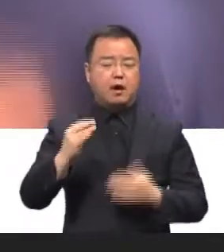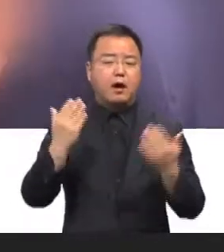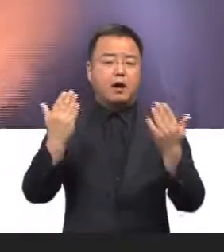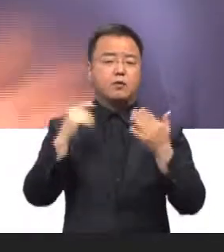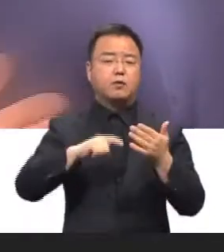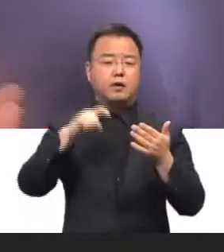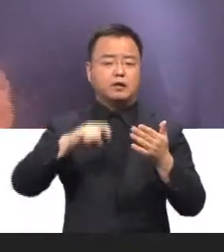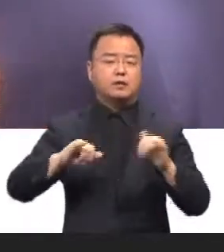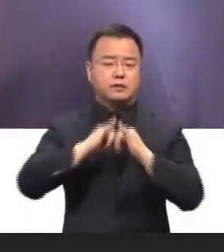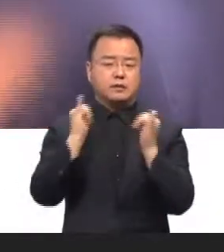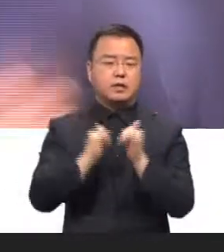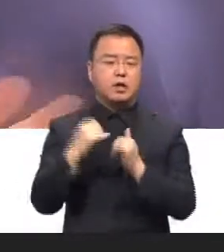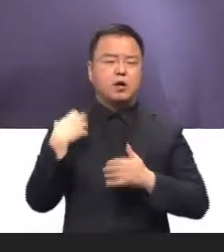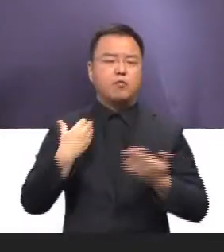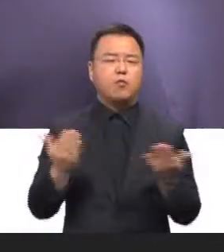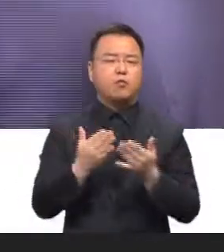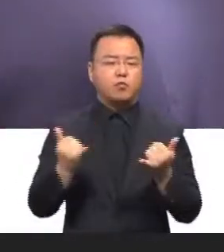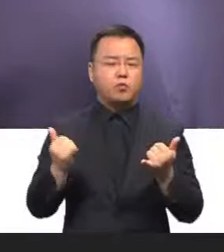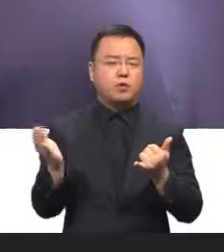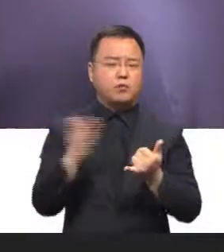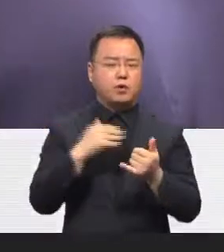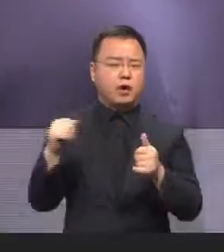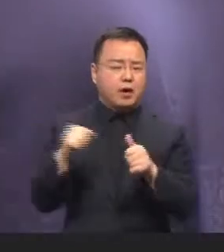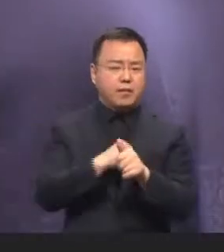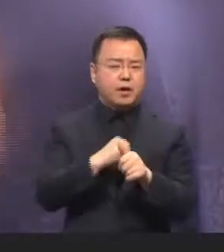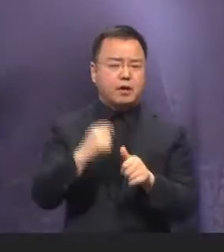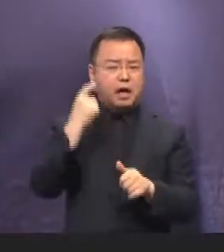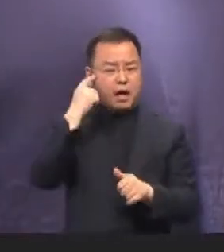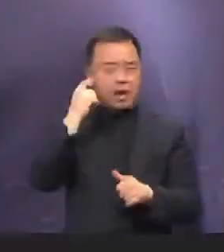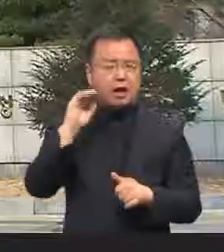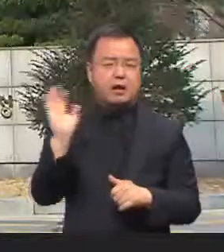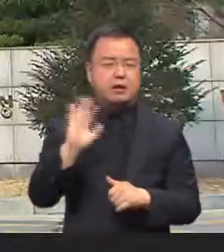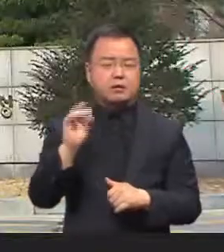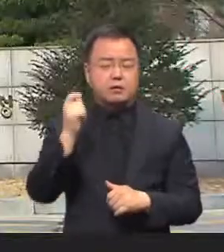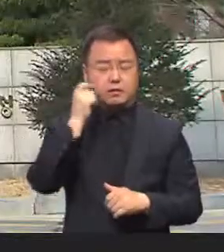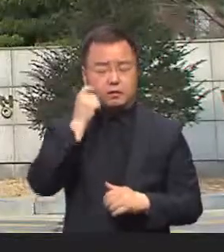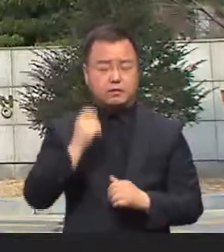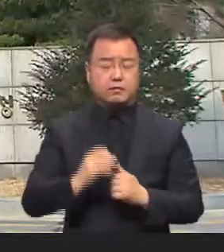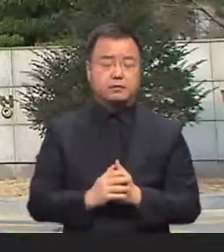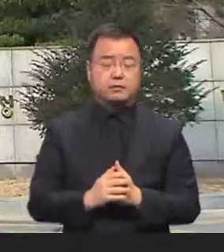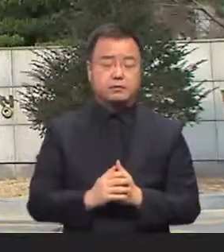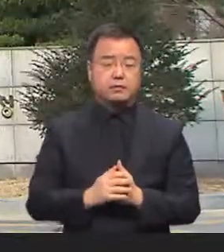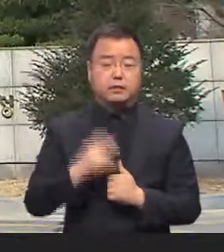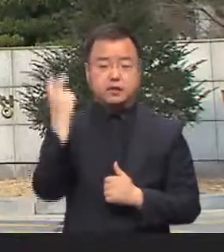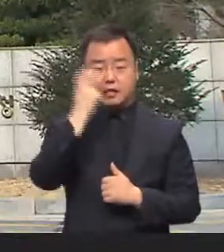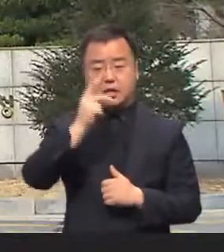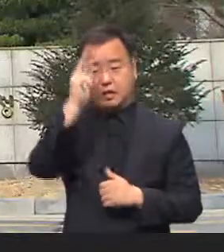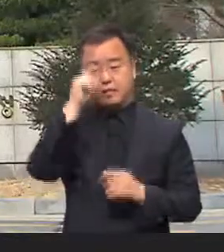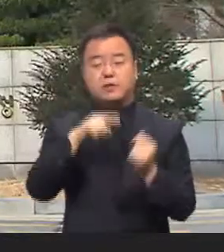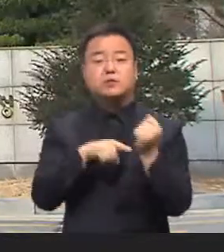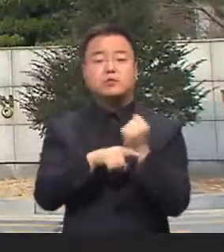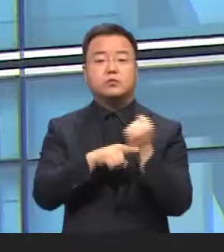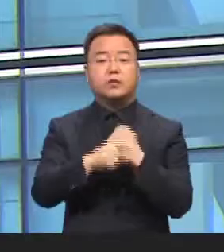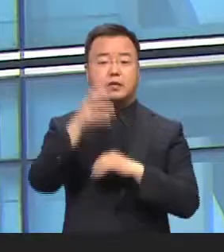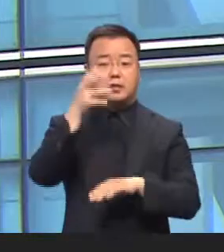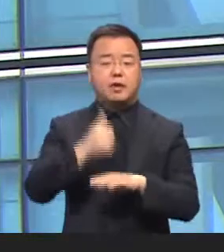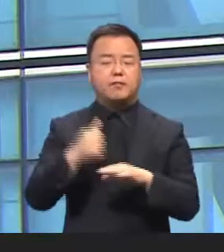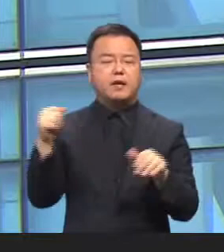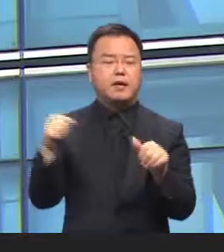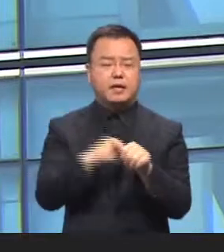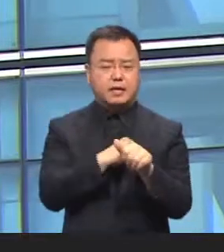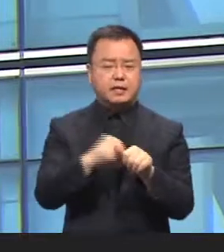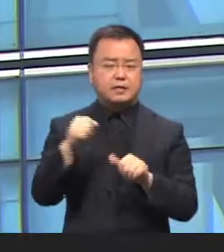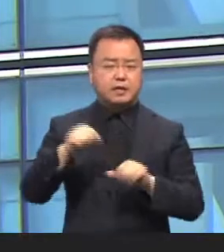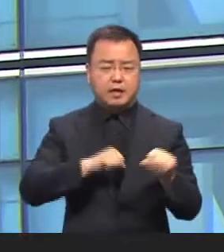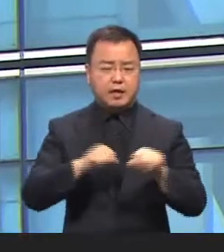공공분류한테 애들이 맞는다는 거는 상상도 못했어요. 검찰 수사 결과 이러한 학대 행위가 지난